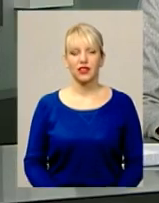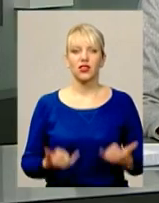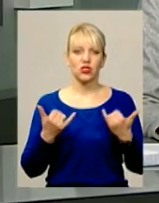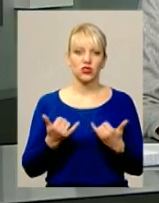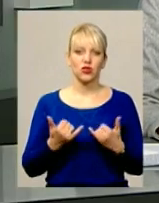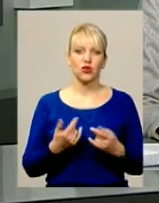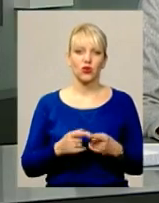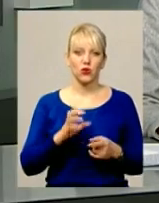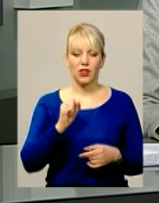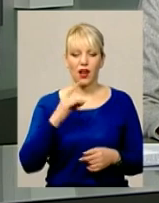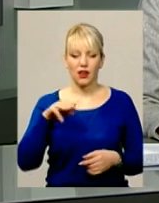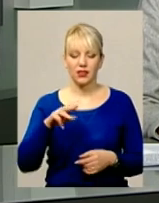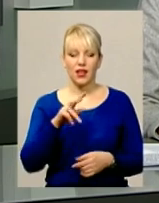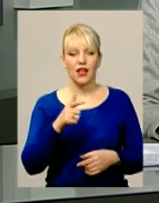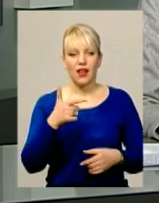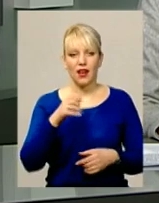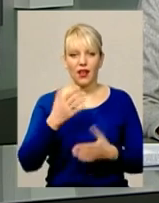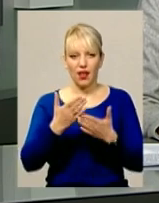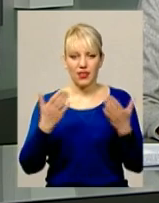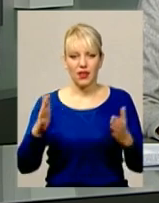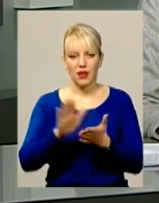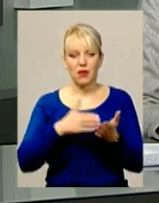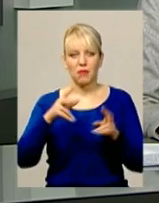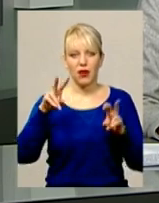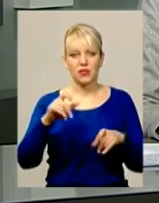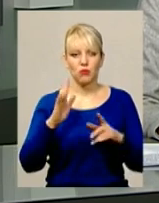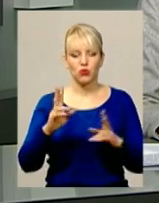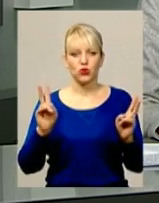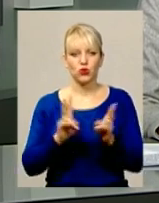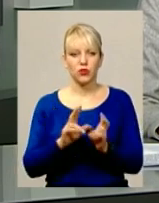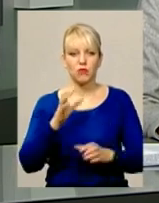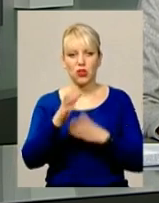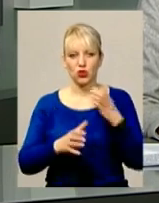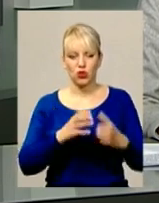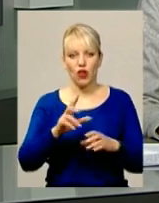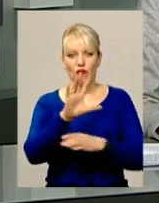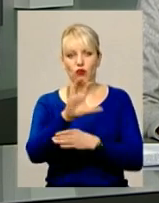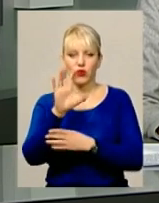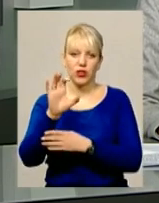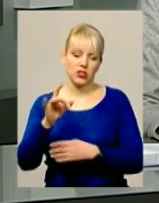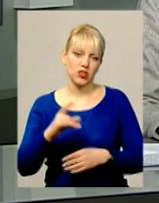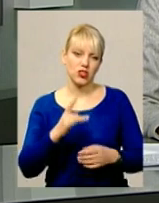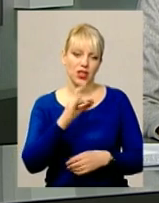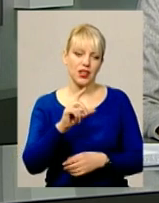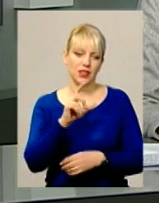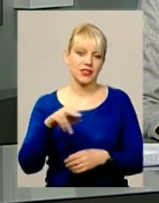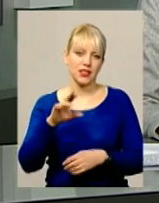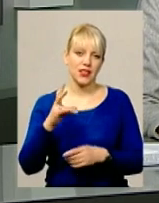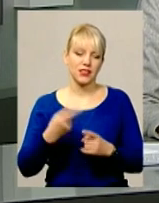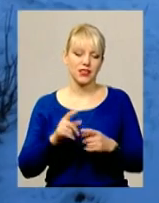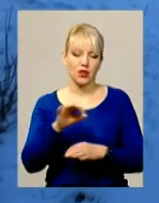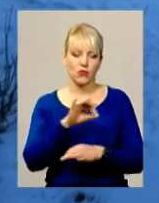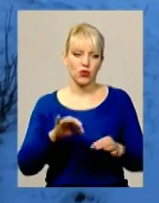Сьогодні в арт-галереї «Масло» відбудеться зустріч з учасниками міжнародної фотографічної резиденції. Цей проєкт у Хмельницькому